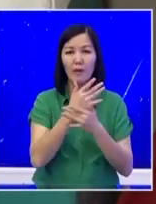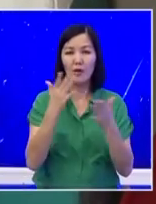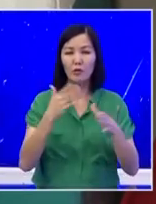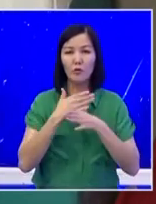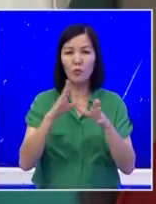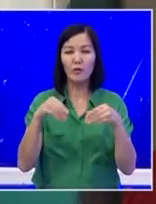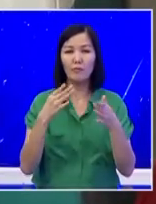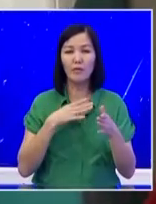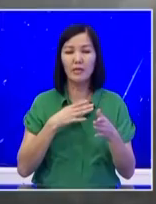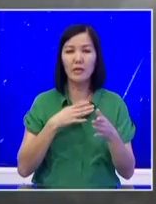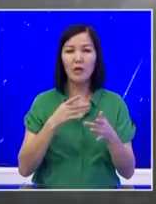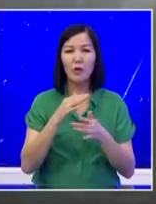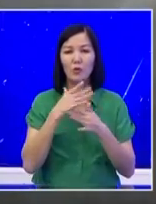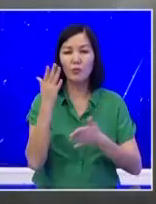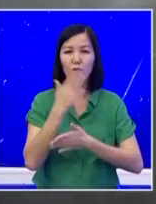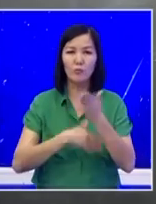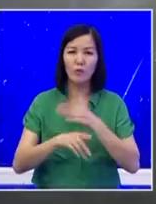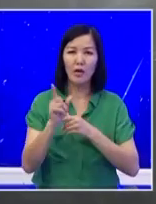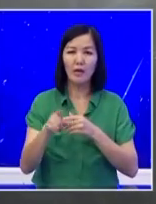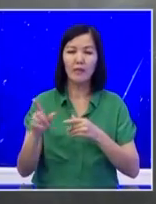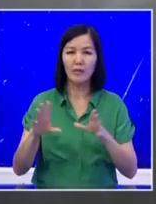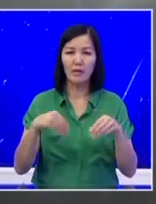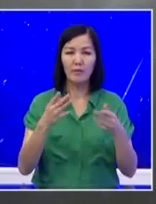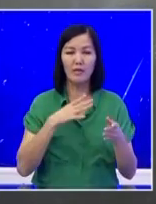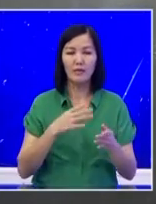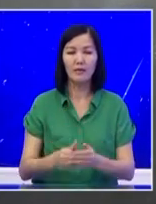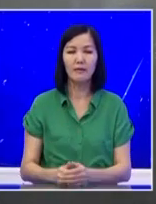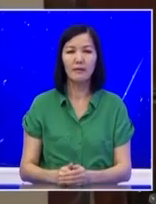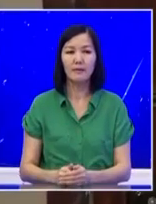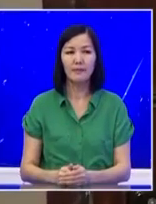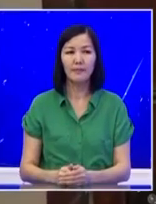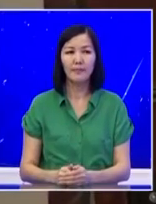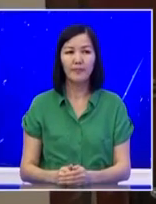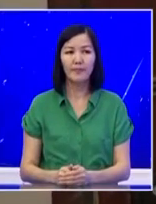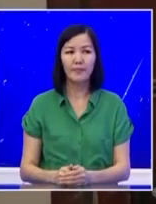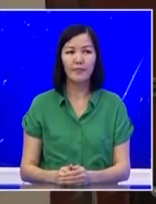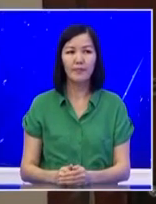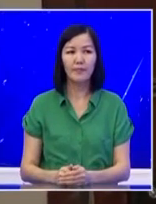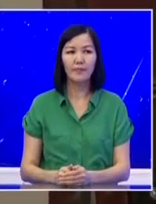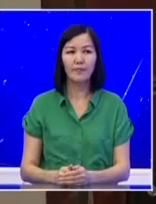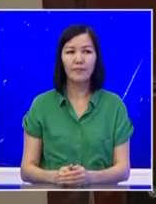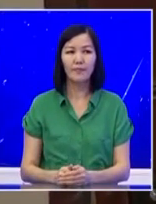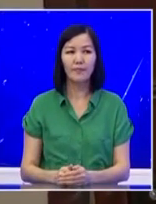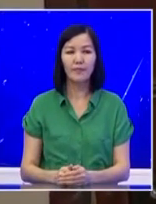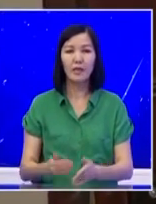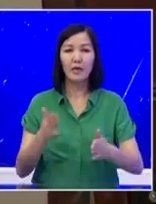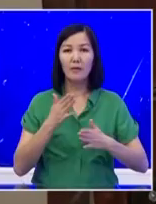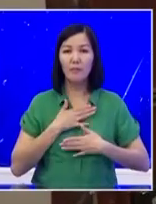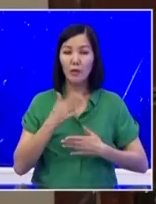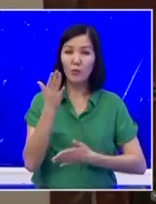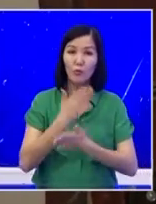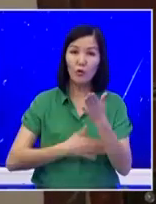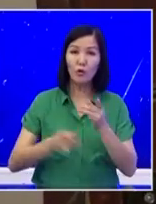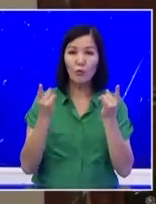Гуманитарлық көмектің дені мүмкіндігі шектеулі жандарға жеткізілді. Я родилась такой. Мен мүгедек болып